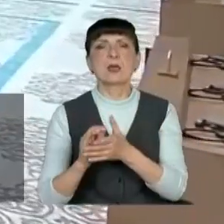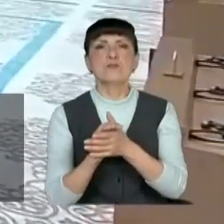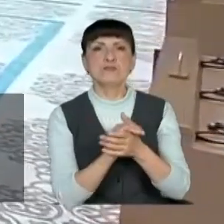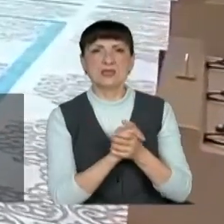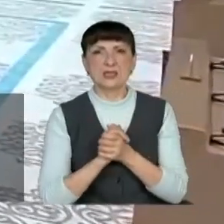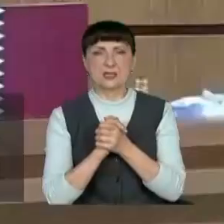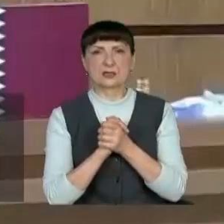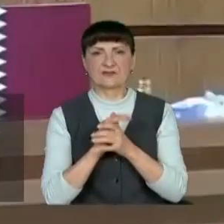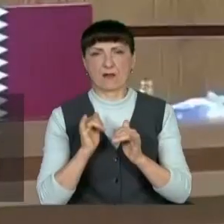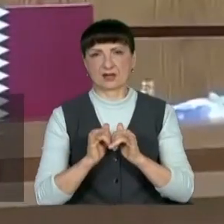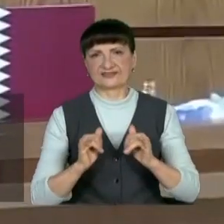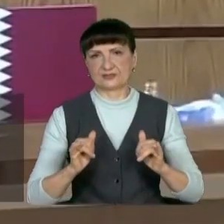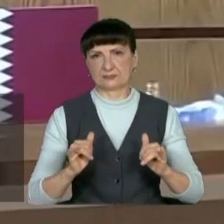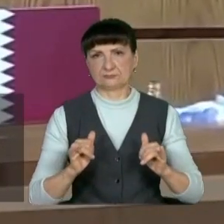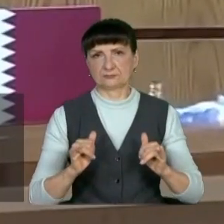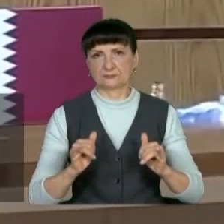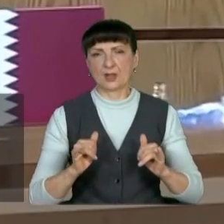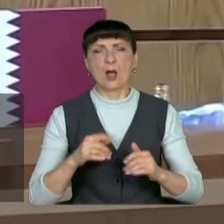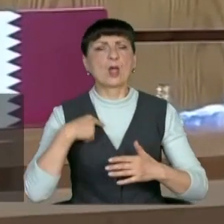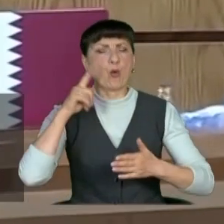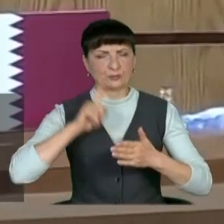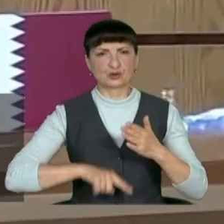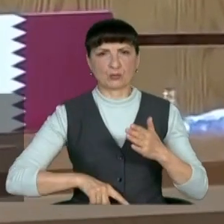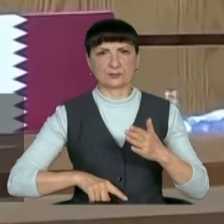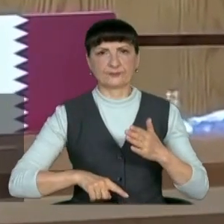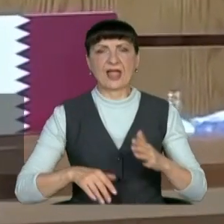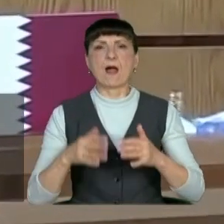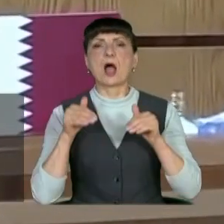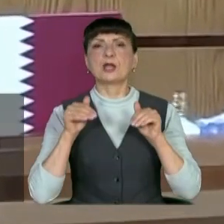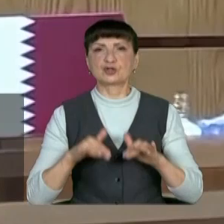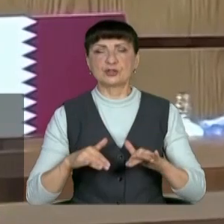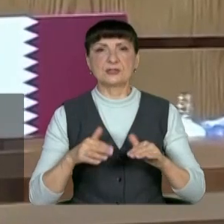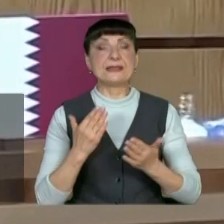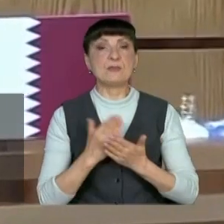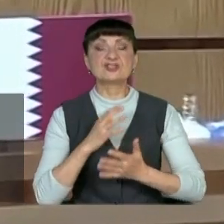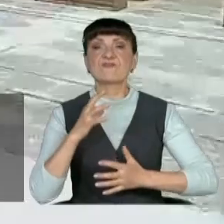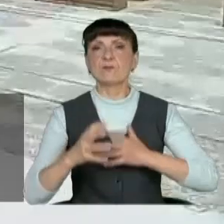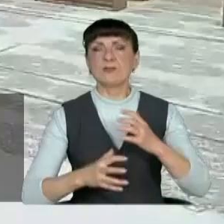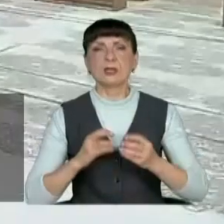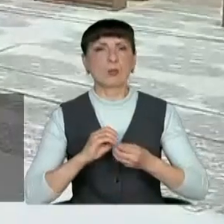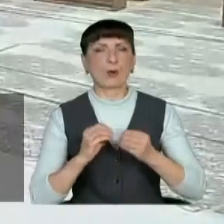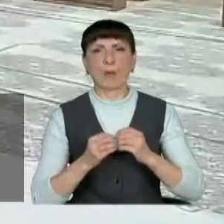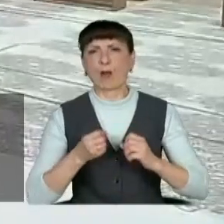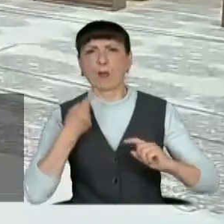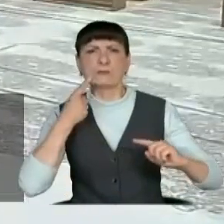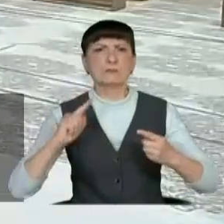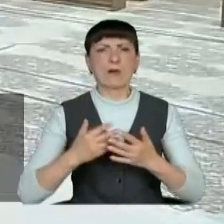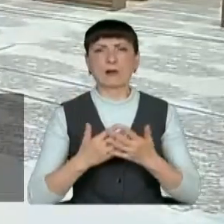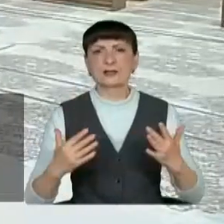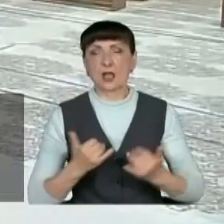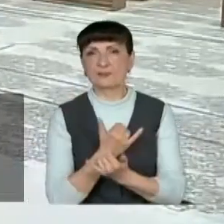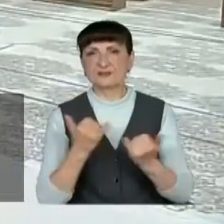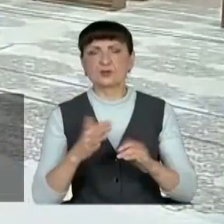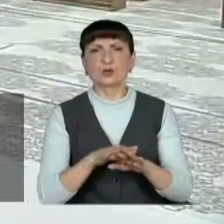и гармоничного развития. Убежден, разрешить имеющиеся в мире узловые противоречия и